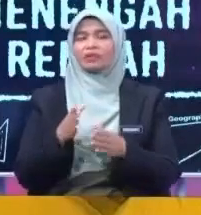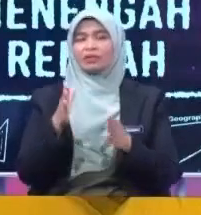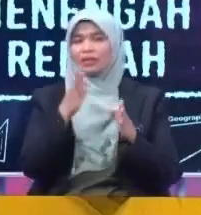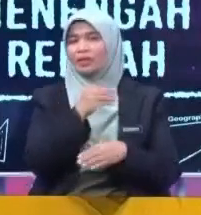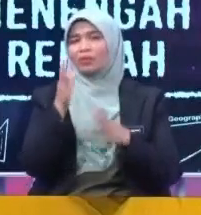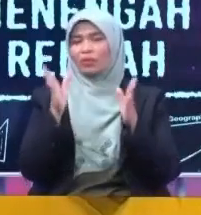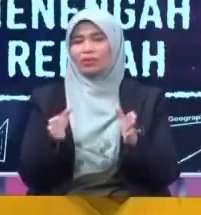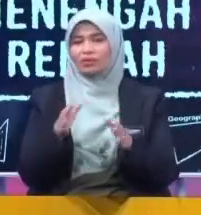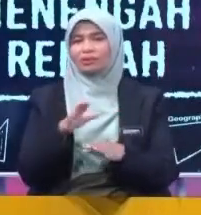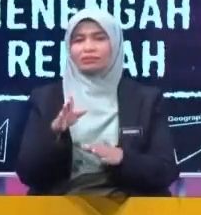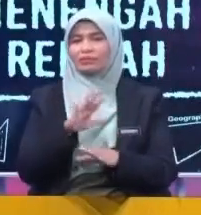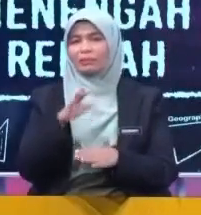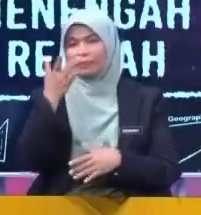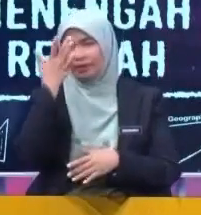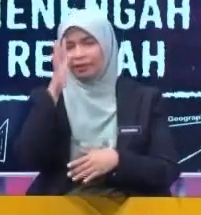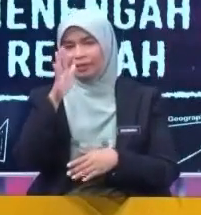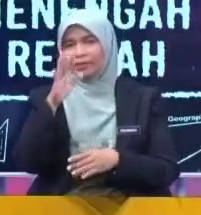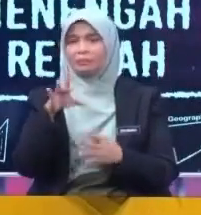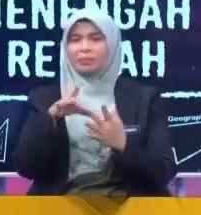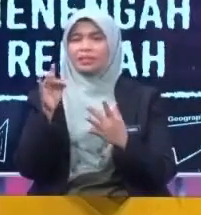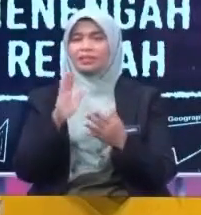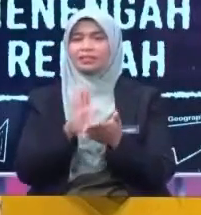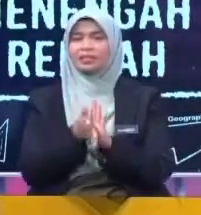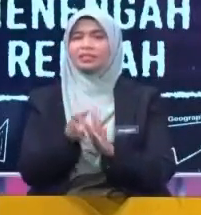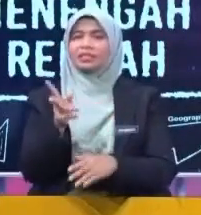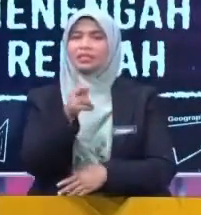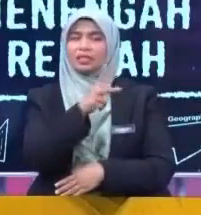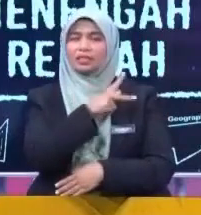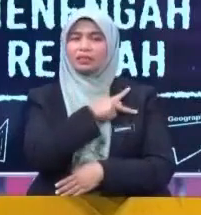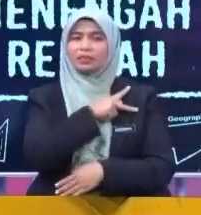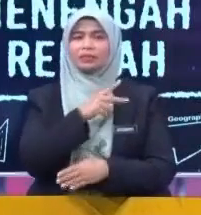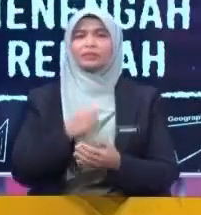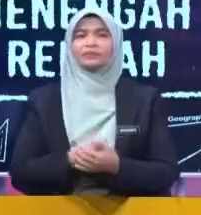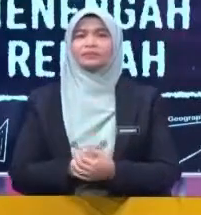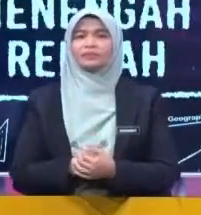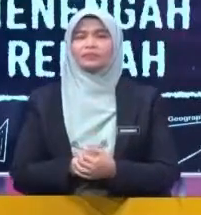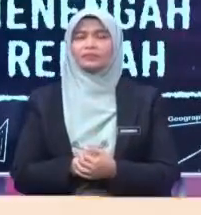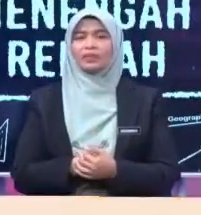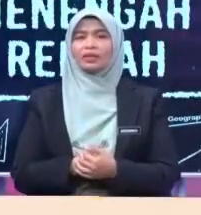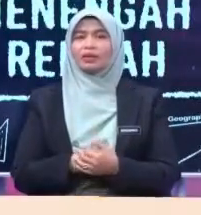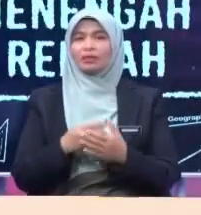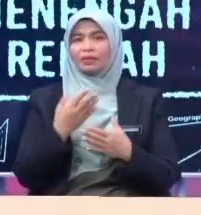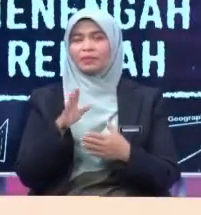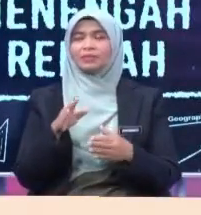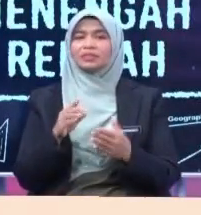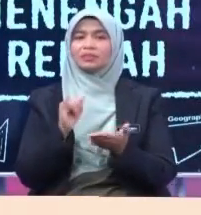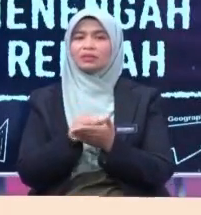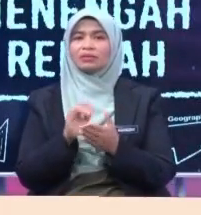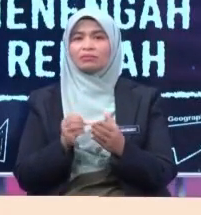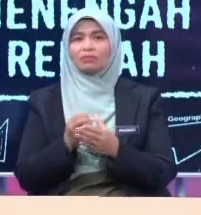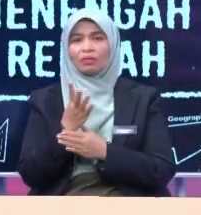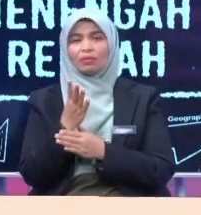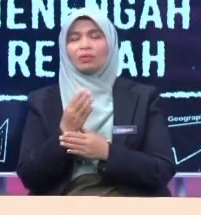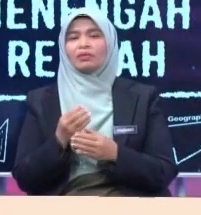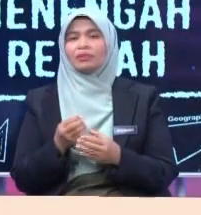menjadi pemimpin. Dan itu tanda kecil. Seterusnya ada juga tanda besar kiamat, iaitu munculnya Al-Imam